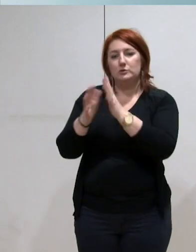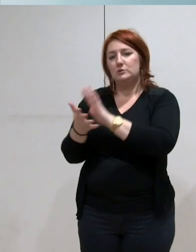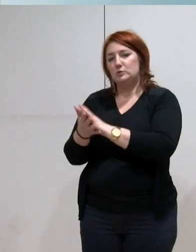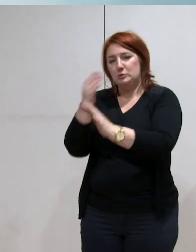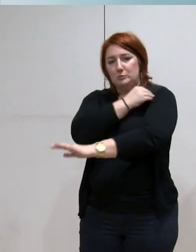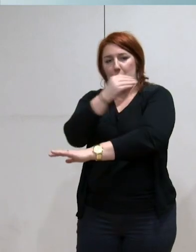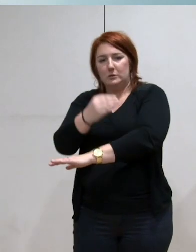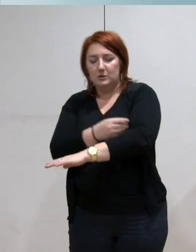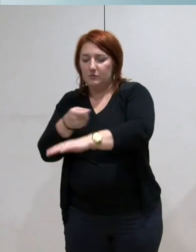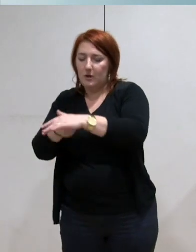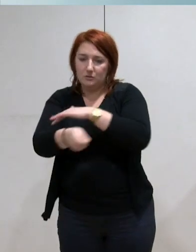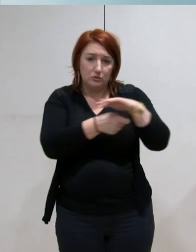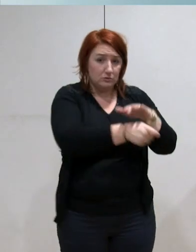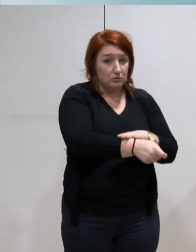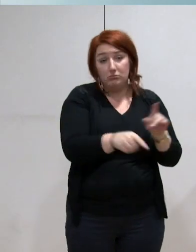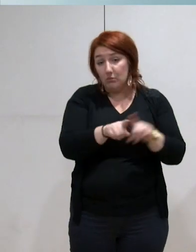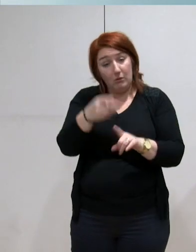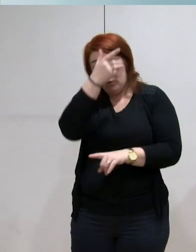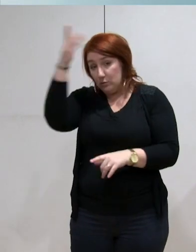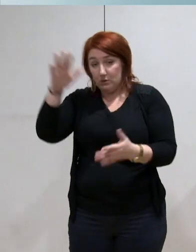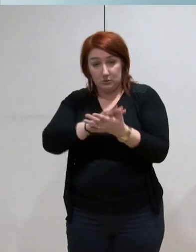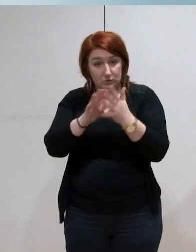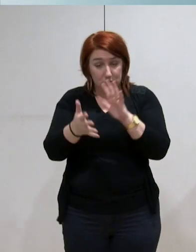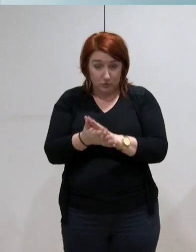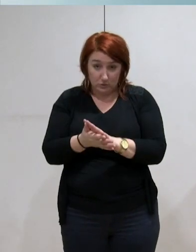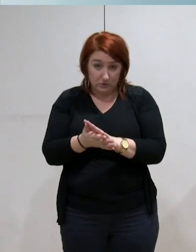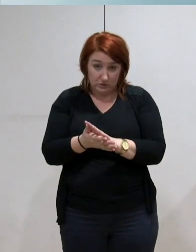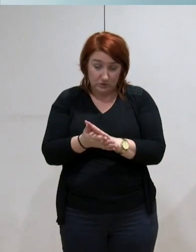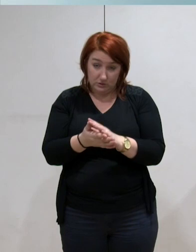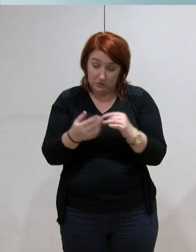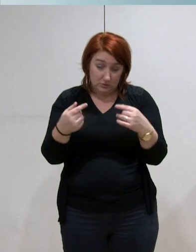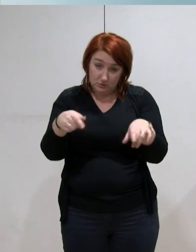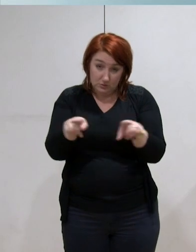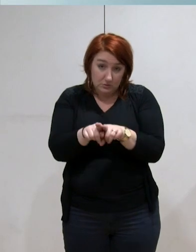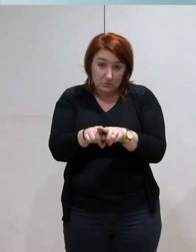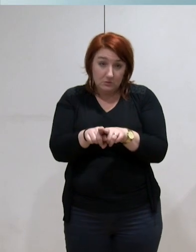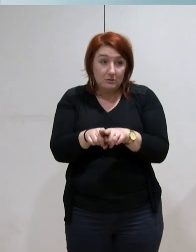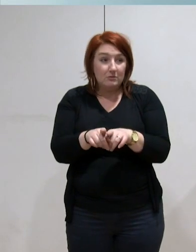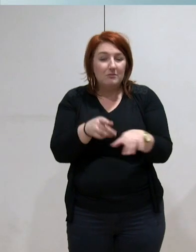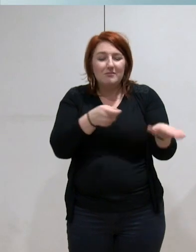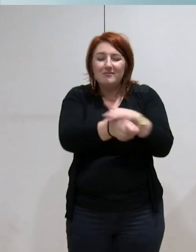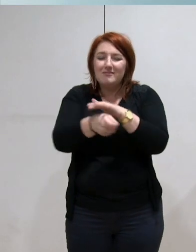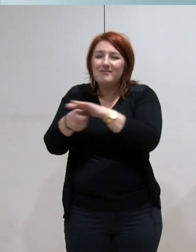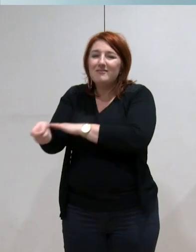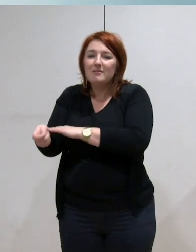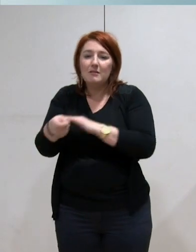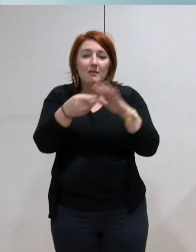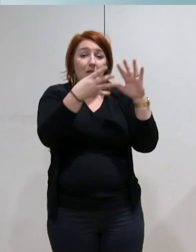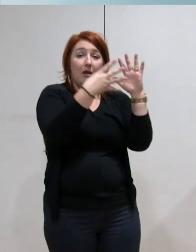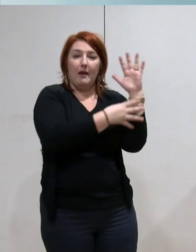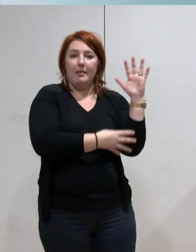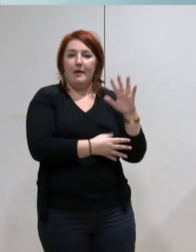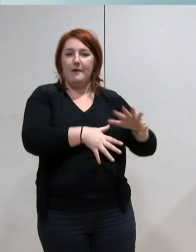pas que en l'absence de tout critère connu de